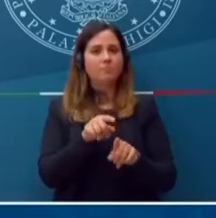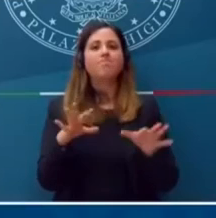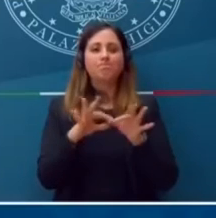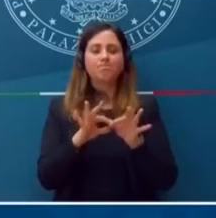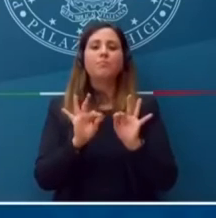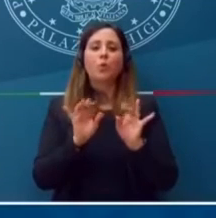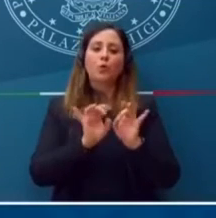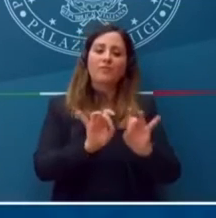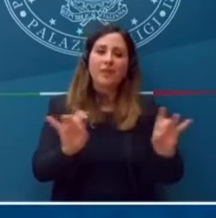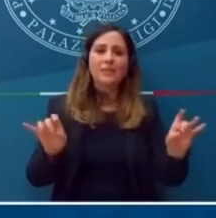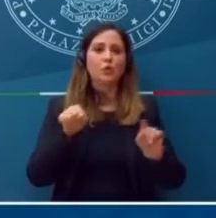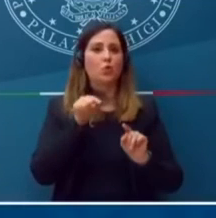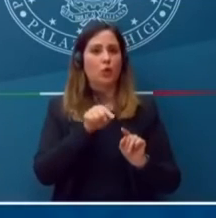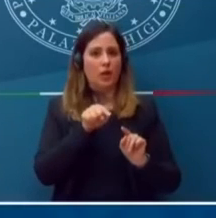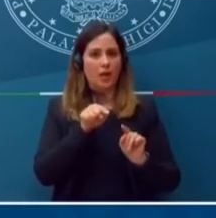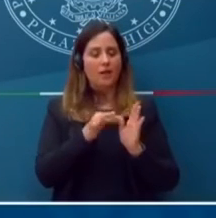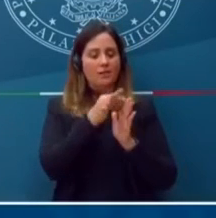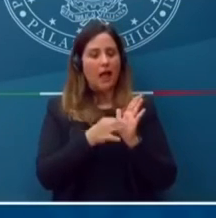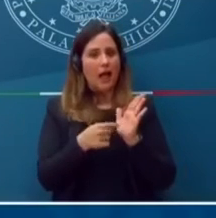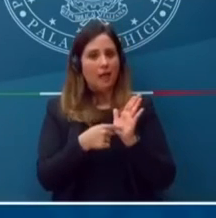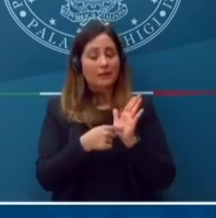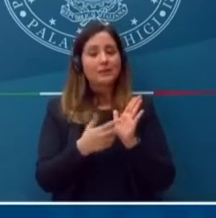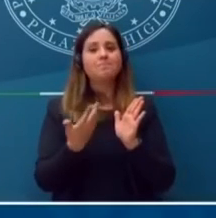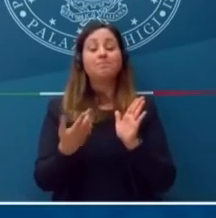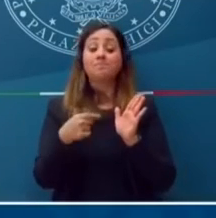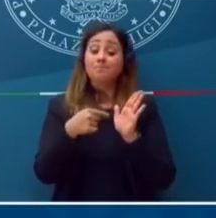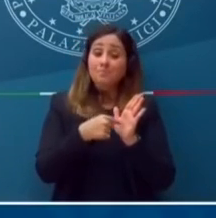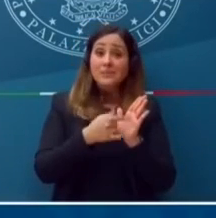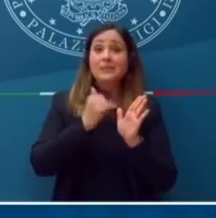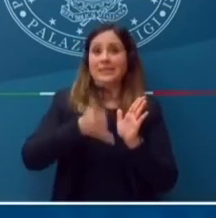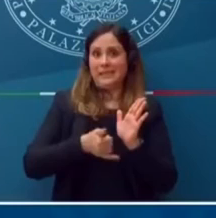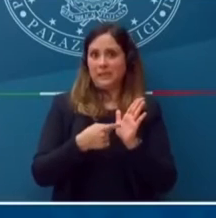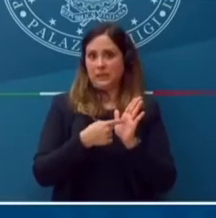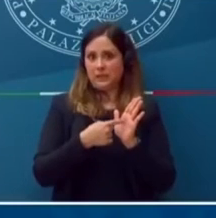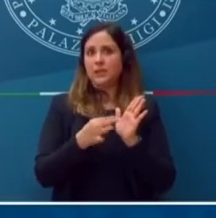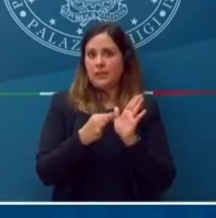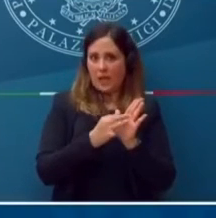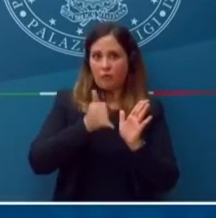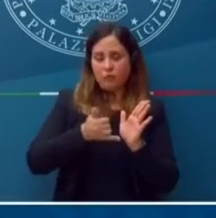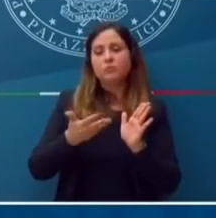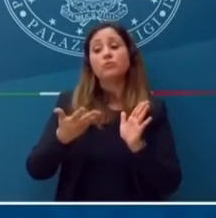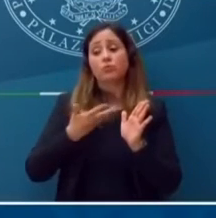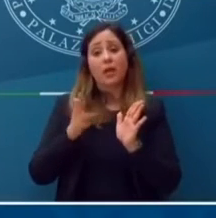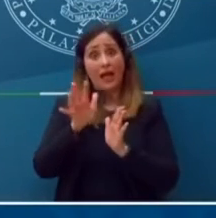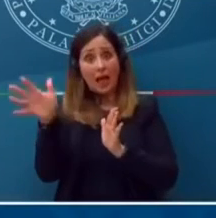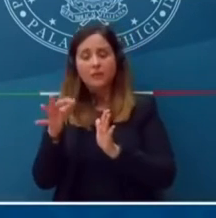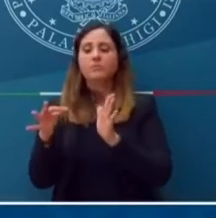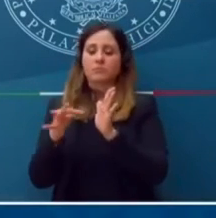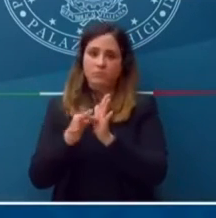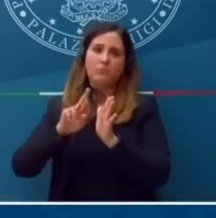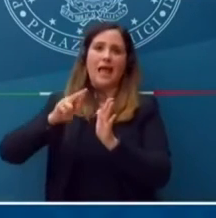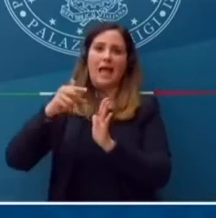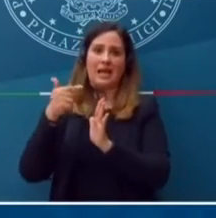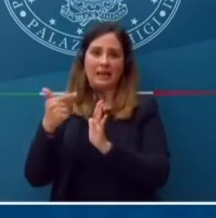infezione virale. Questo però è solo uno dei parametri, ce ne sono altri. L'RT, cioè l'indice